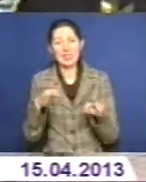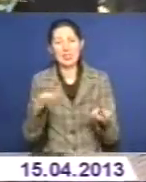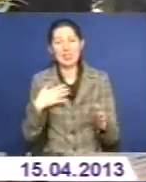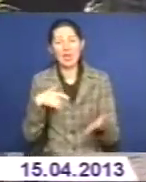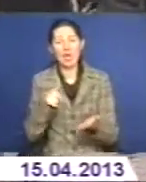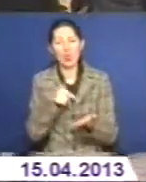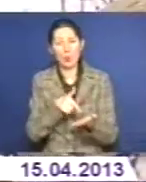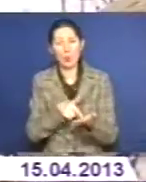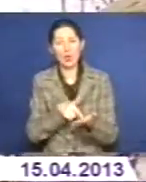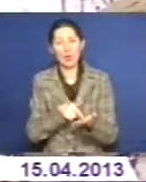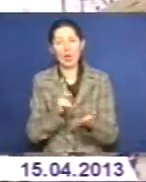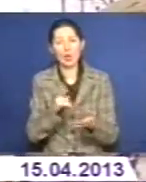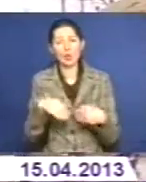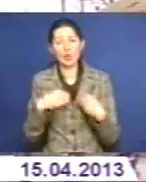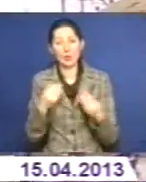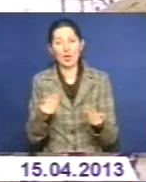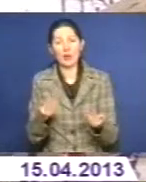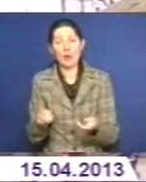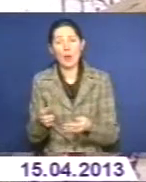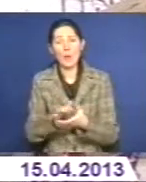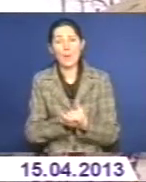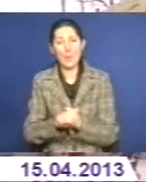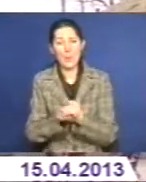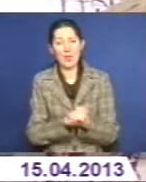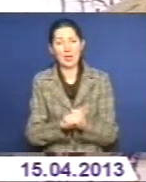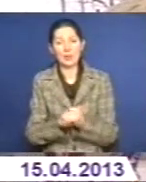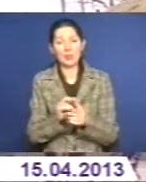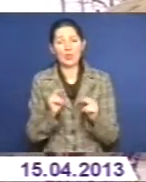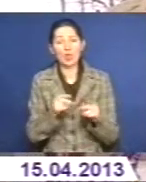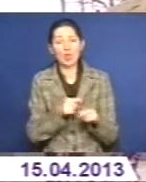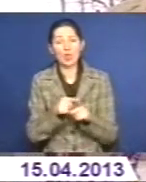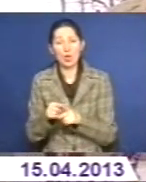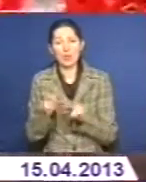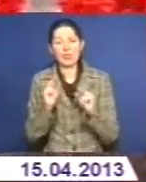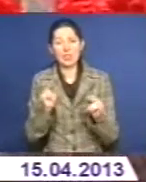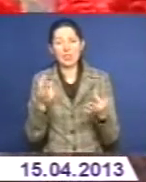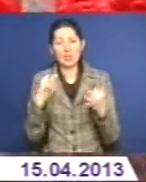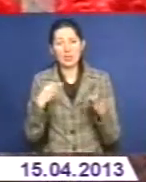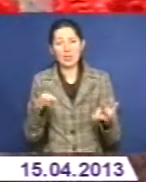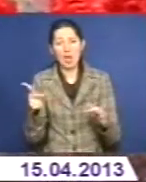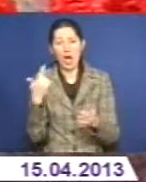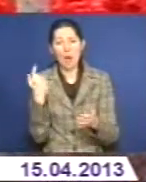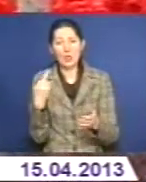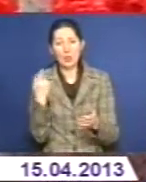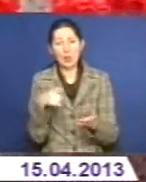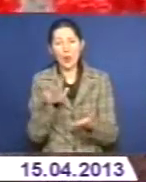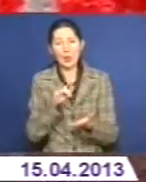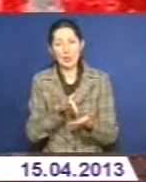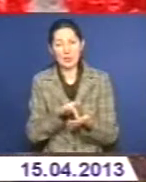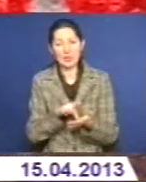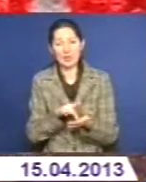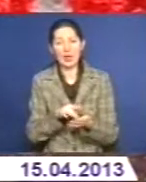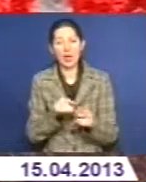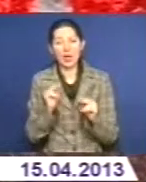свого життя здобув нам мир. До слова, на честь визволення обласного центру від фашистів одну з вулиць міста названо